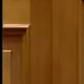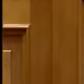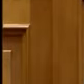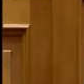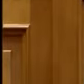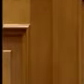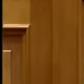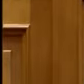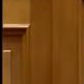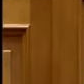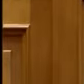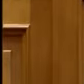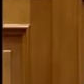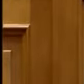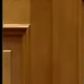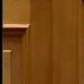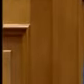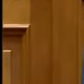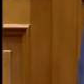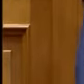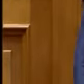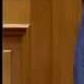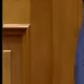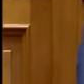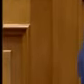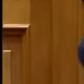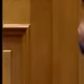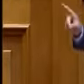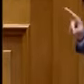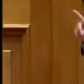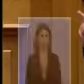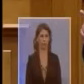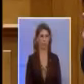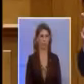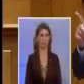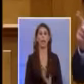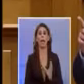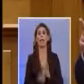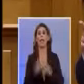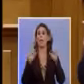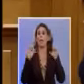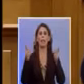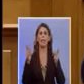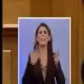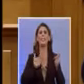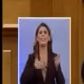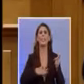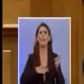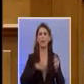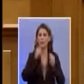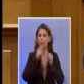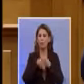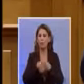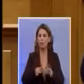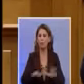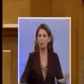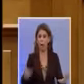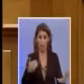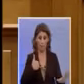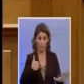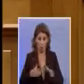την επίθεση και τη βρώμικη δουλειά που κάνουν άλλοι κι αυτοί δεν είναι να πείσει ότι δεν έχει σχέση με την διαπλοκή Νέα Δημοκρατία και το ΠΑΣΟΚ